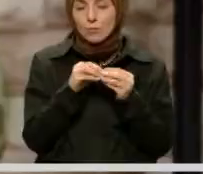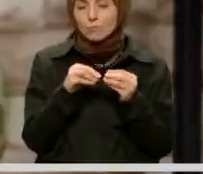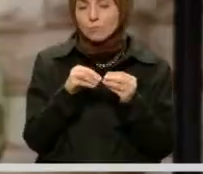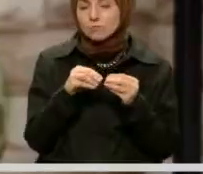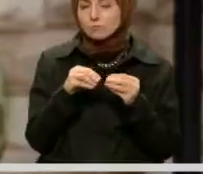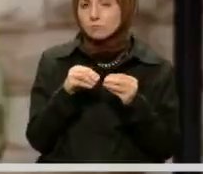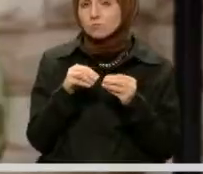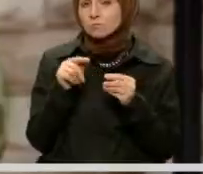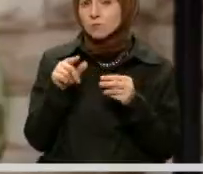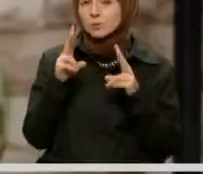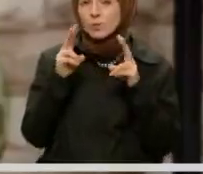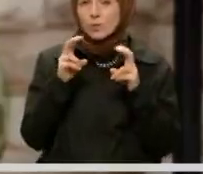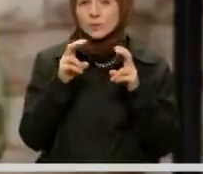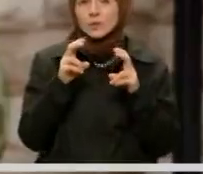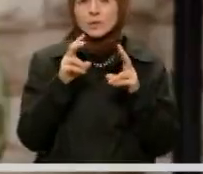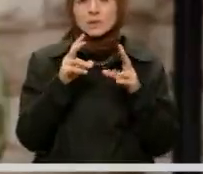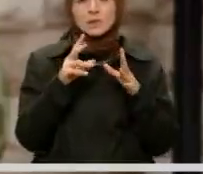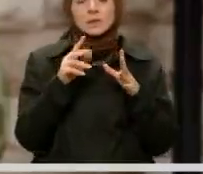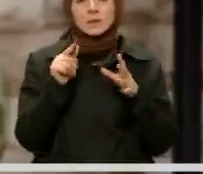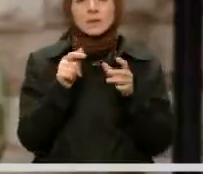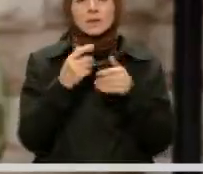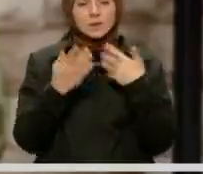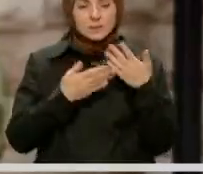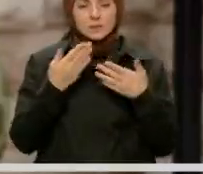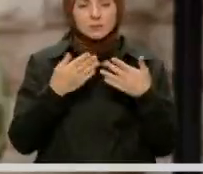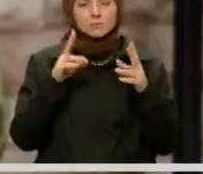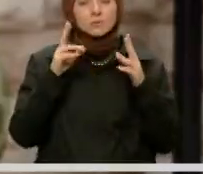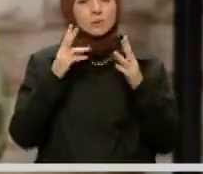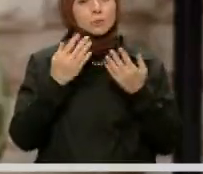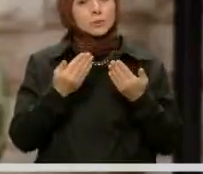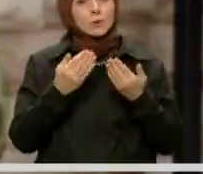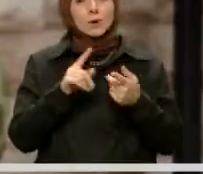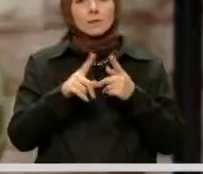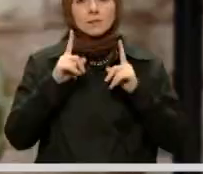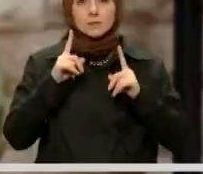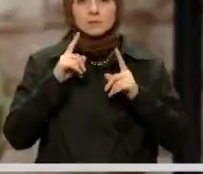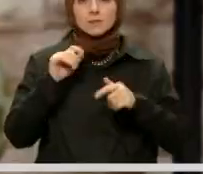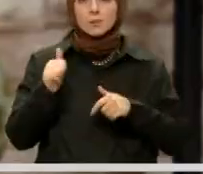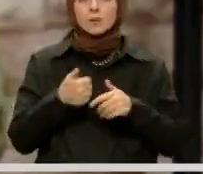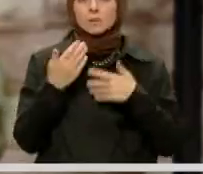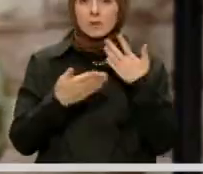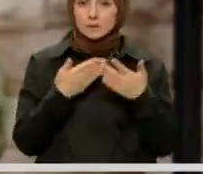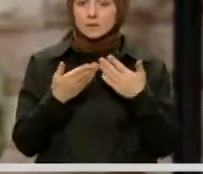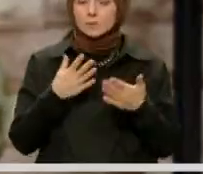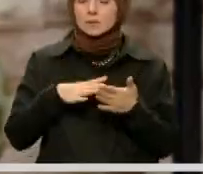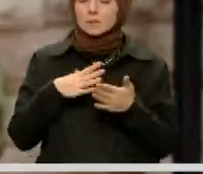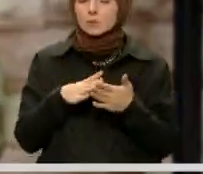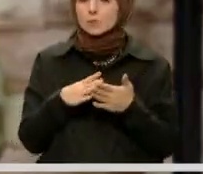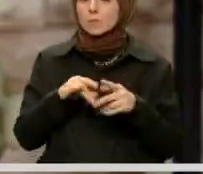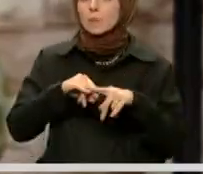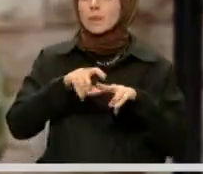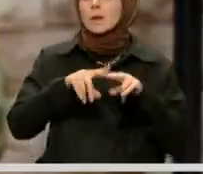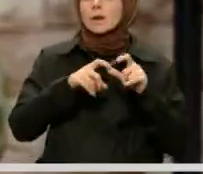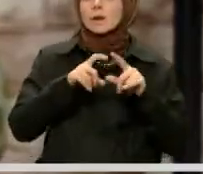duanın, istiğfarın önemini de ben kardeşlerimize, bizi dinleyen, izleyen kardeşlerimize aktarmak istiyorum. Şimdi Hasan-ı